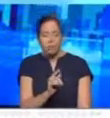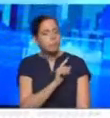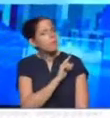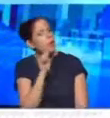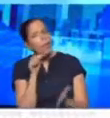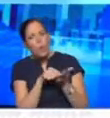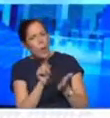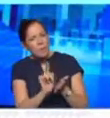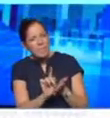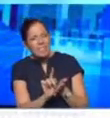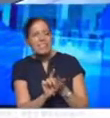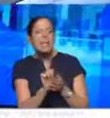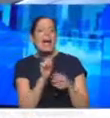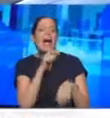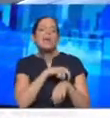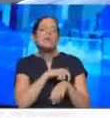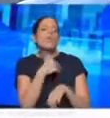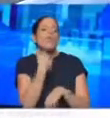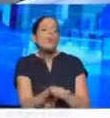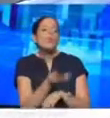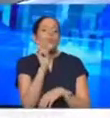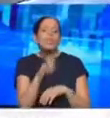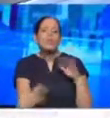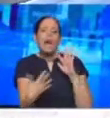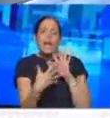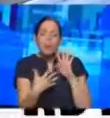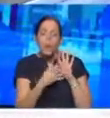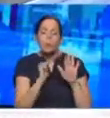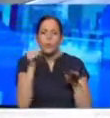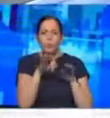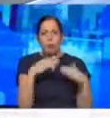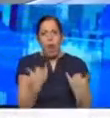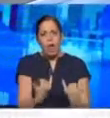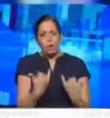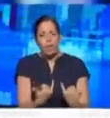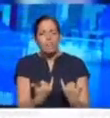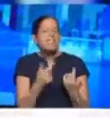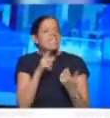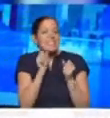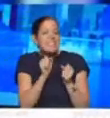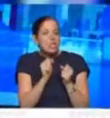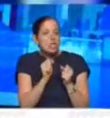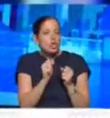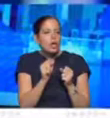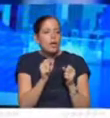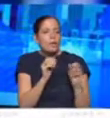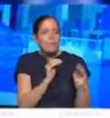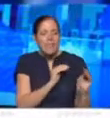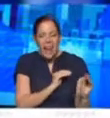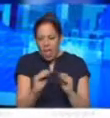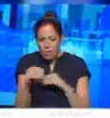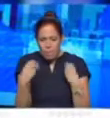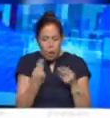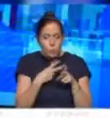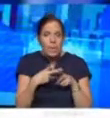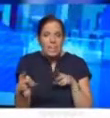בגלל... העיתוי לא טוב כי יש חקירות של ראש ממשלה עכשיו. זה קשה מאוד להעביר משהו